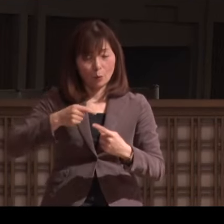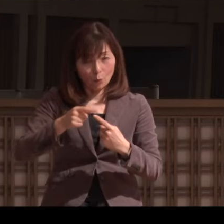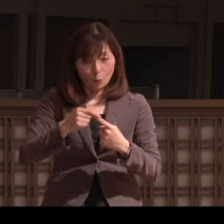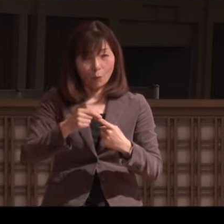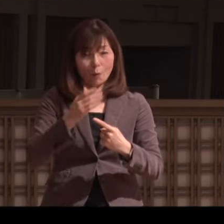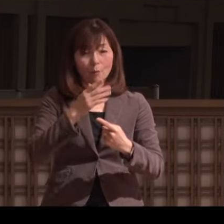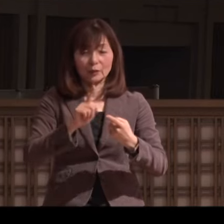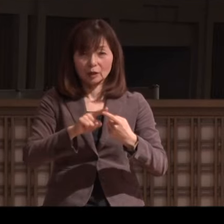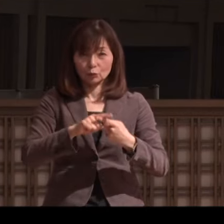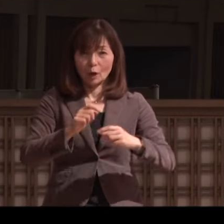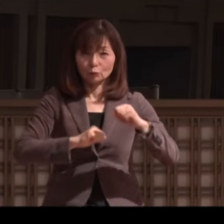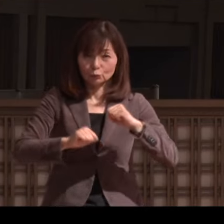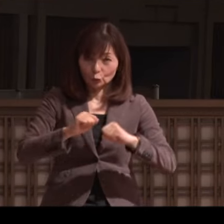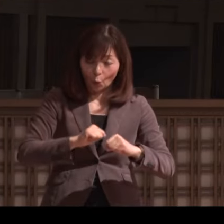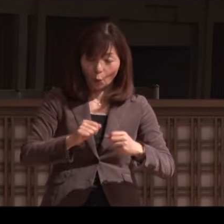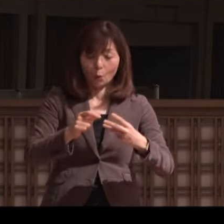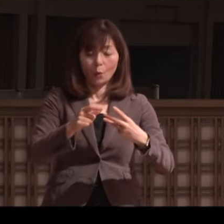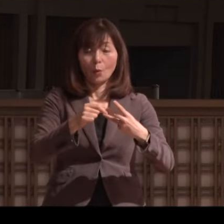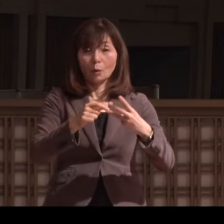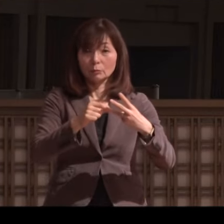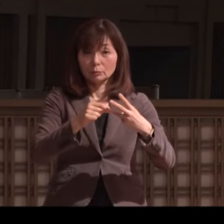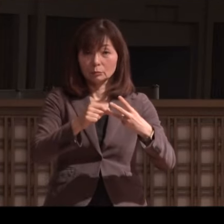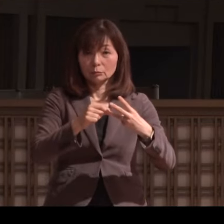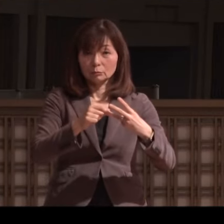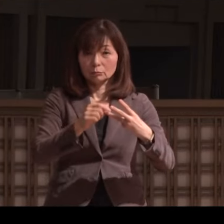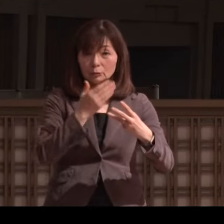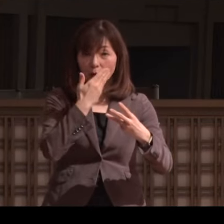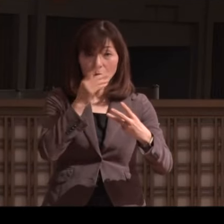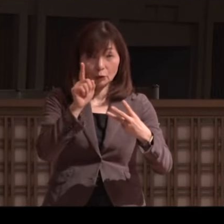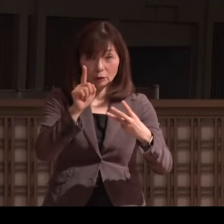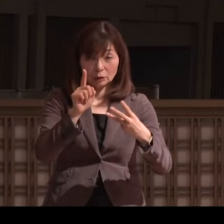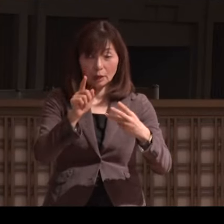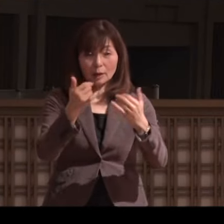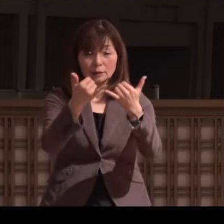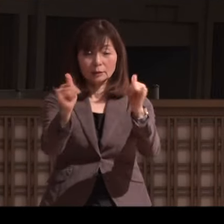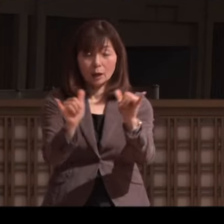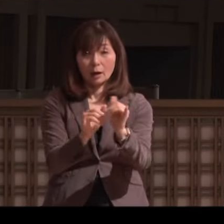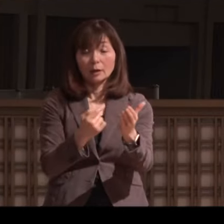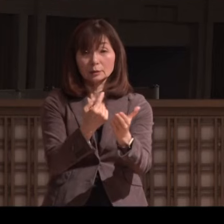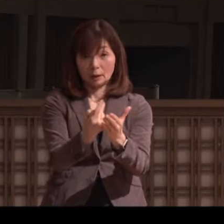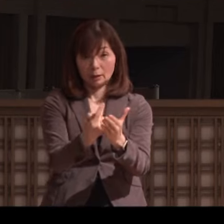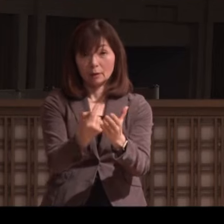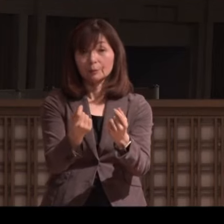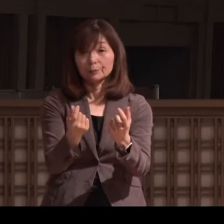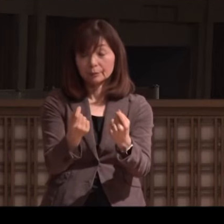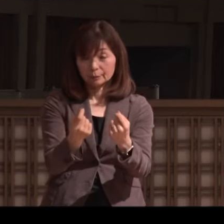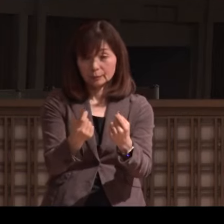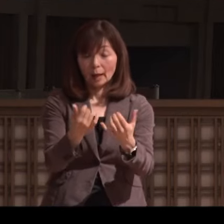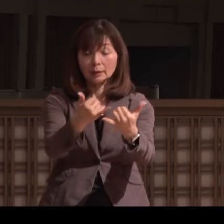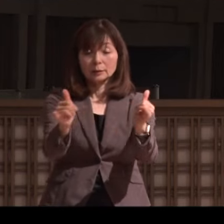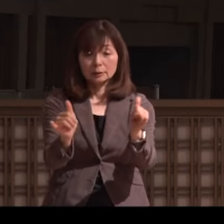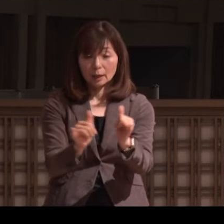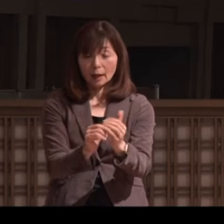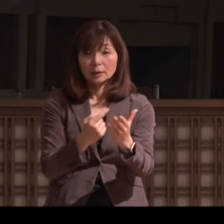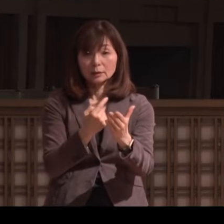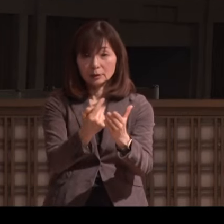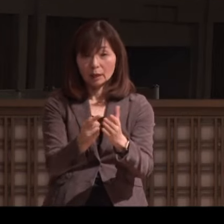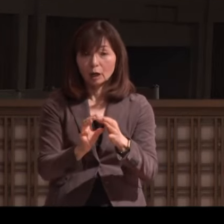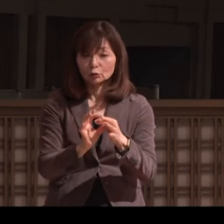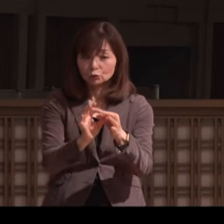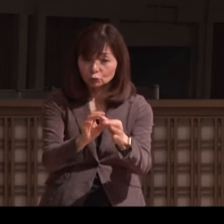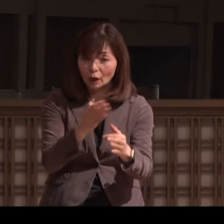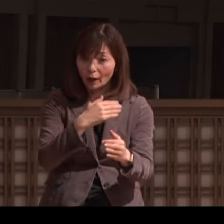運動することでも1番大事なのなんでした3つ目社会参加ですねこの実は社会参加し続けてるか